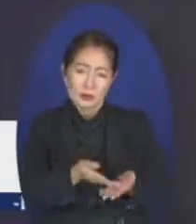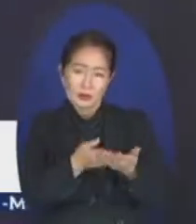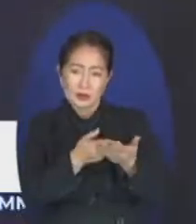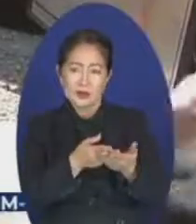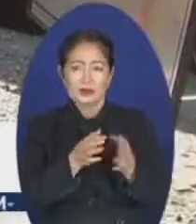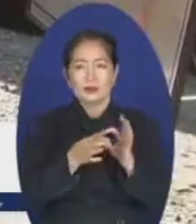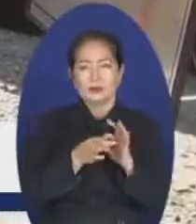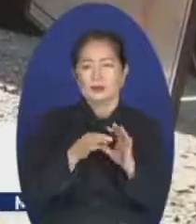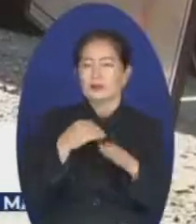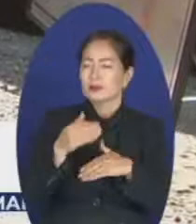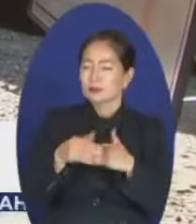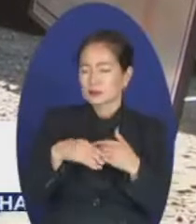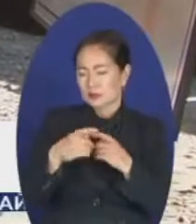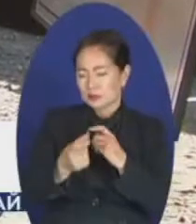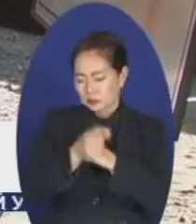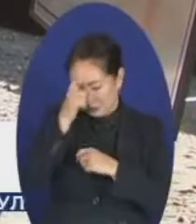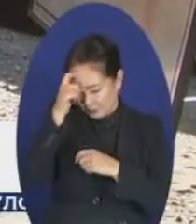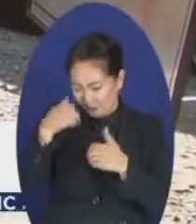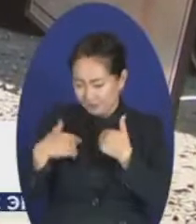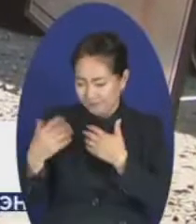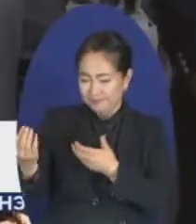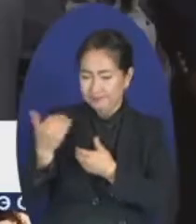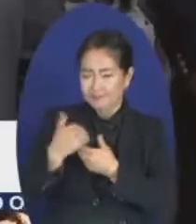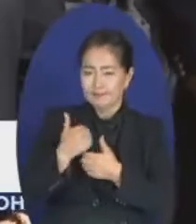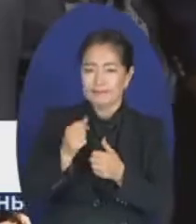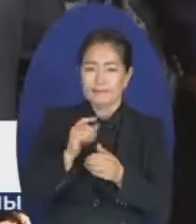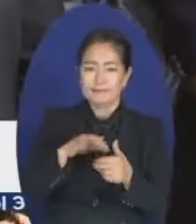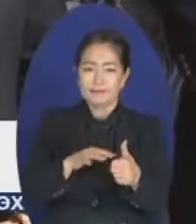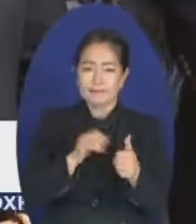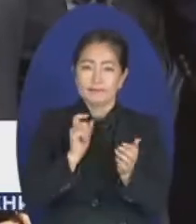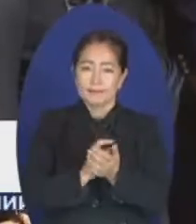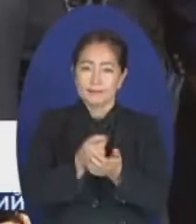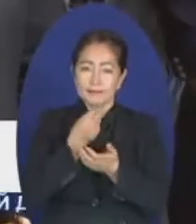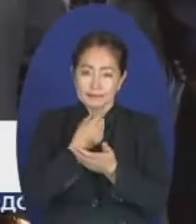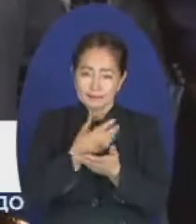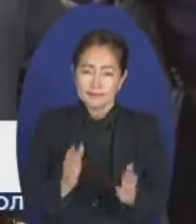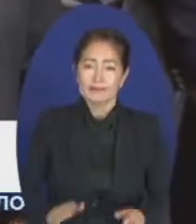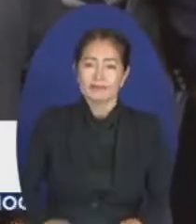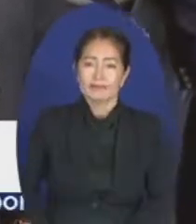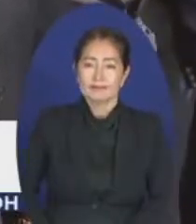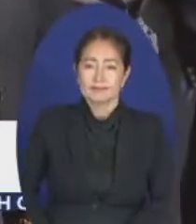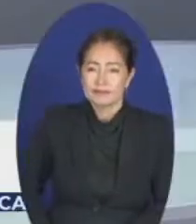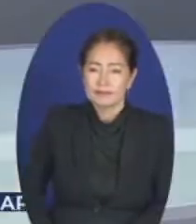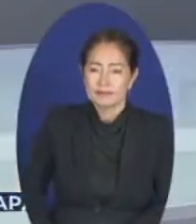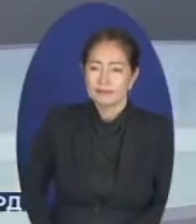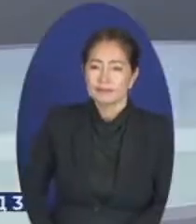биелүүлдэг болгон төлөвшүүлэхэд эрдөтөн багш нарын үүрэг манлайлал чухал гэдгийг энэ үеэр тэмдэглэлээ.